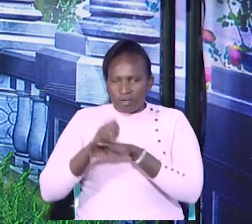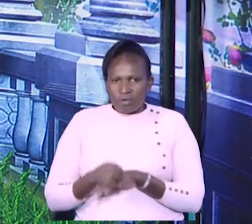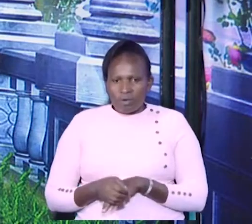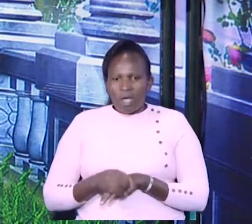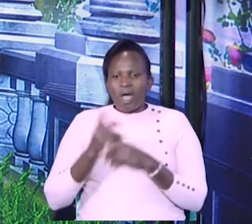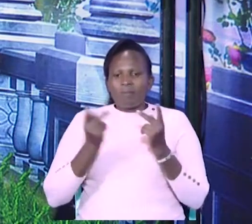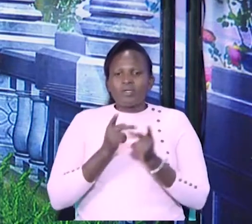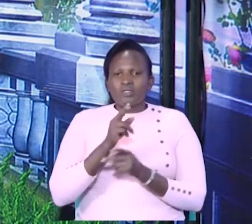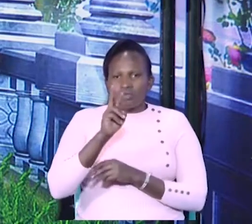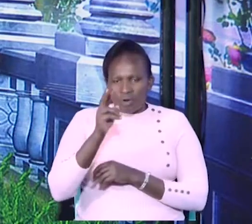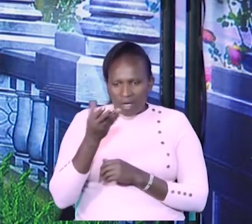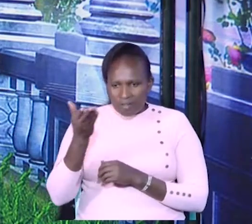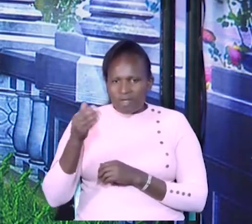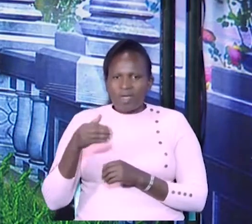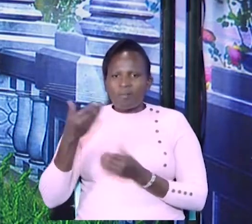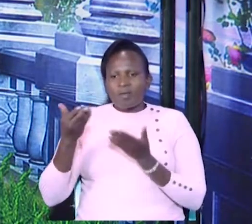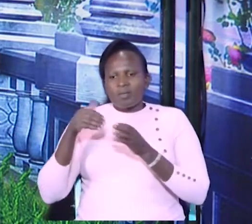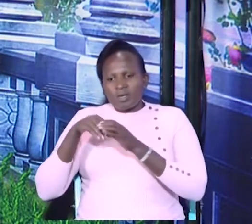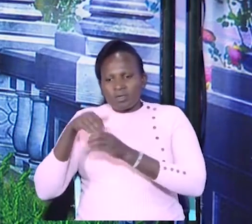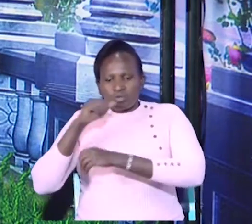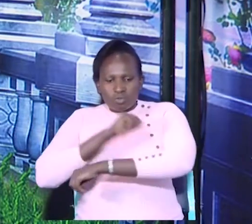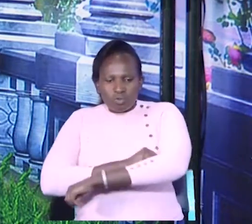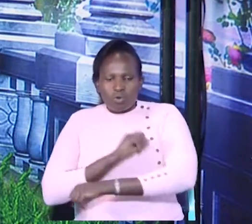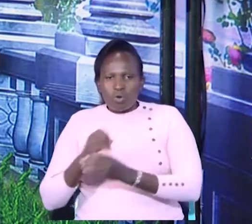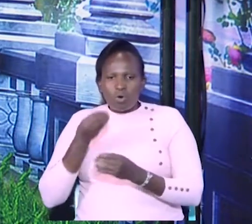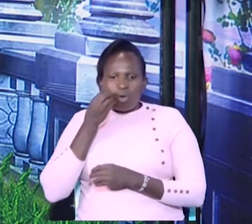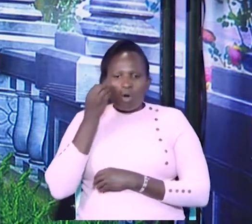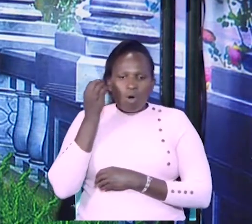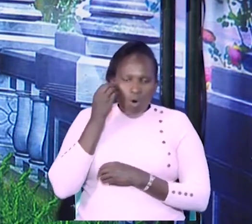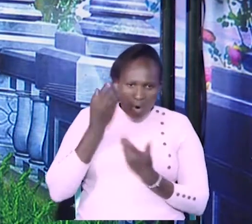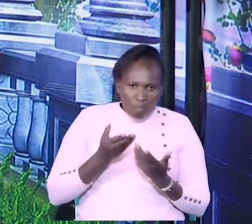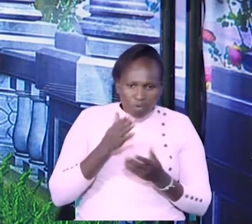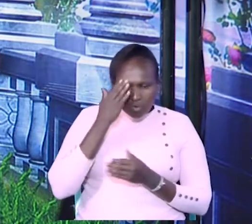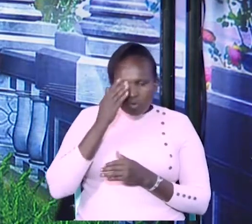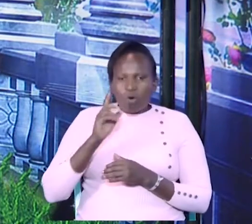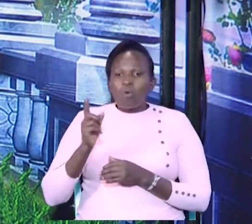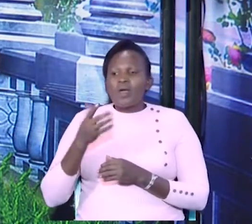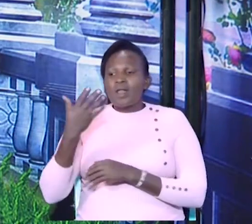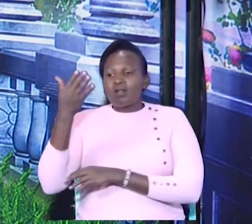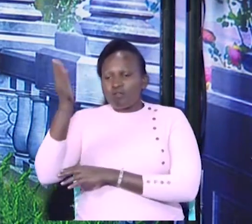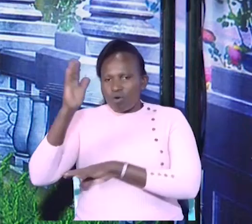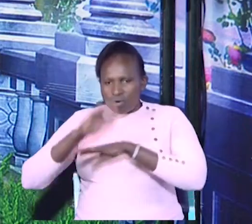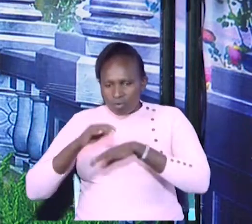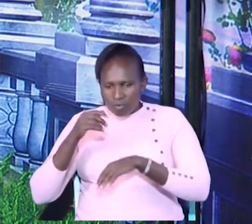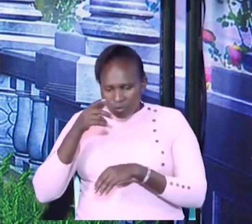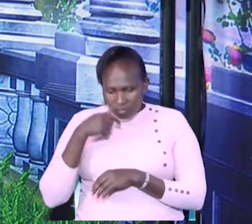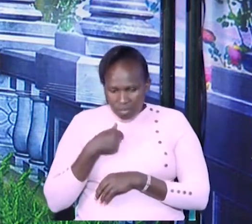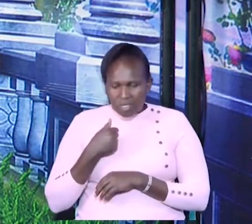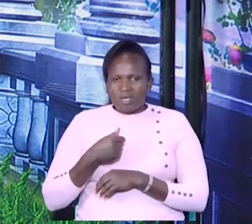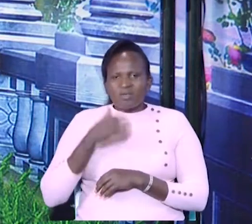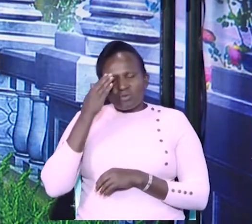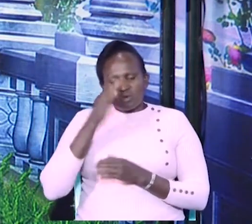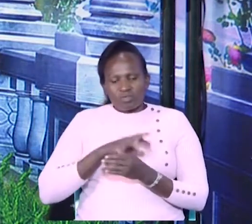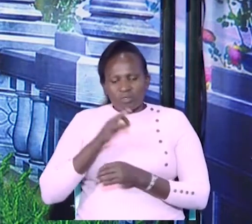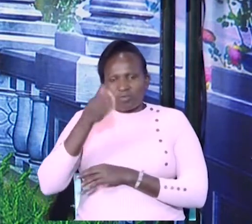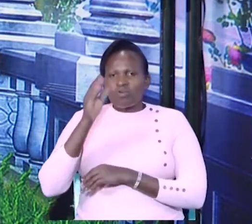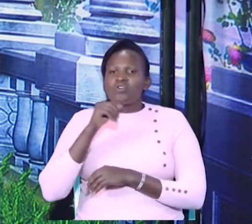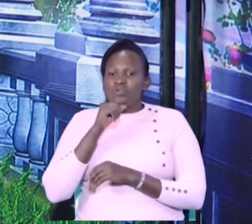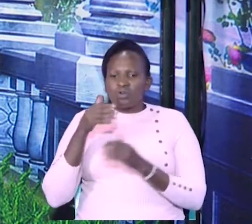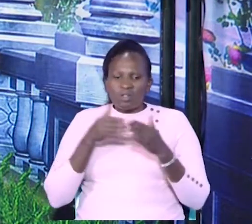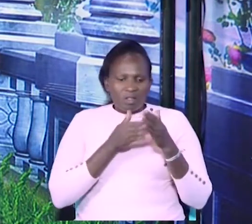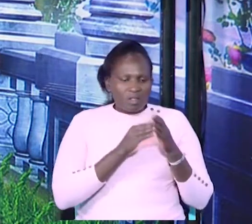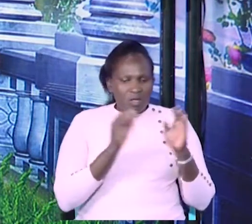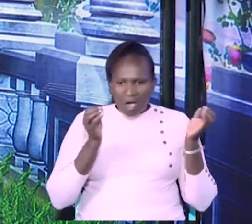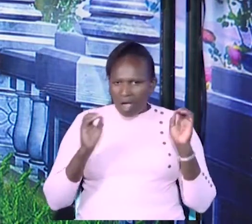Mahali unakaa, kama ni pale shuleni, pale nyumbani, unajua, when the hand of God is upon you, you know the spirit of God is not limited.